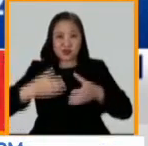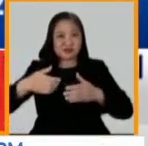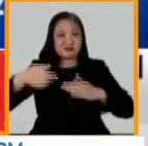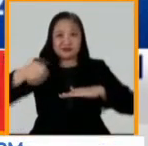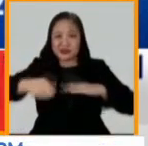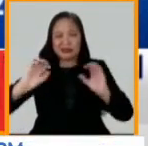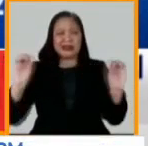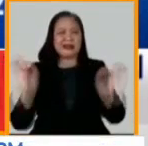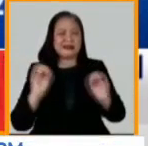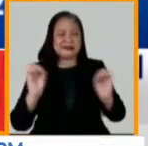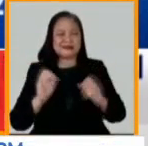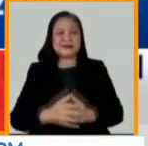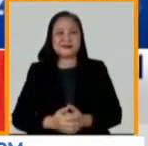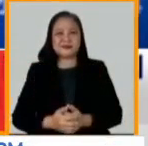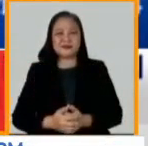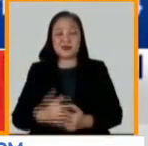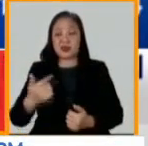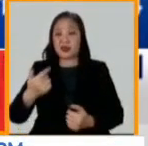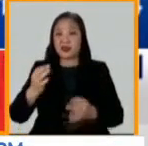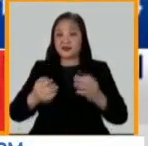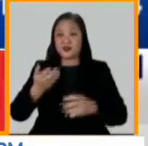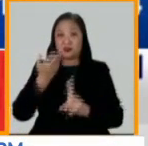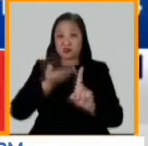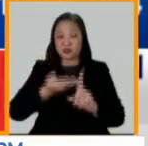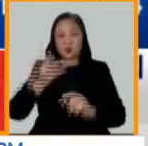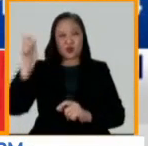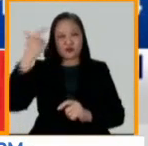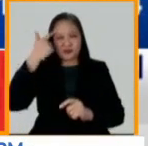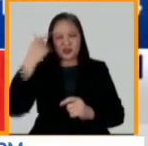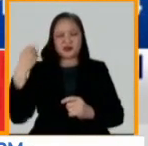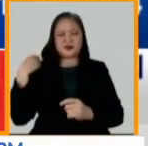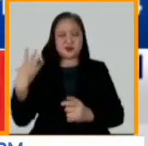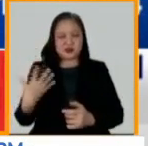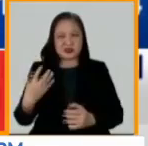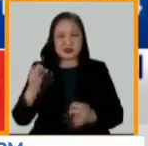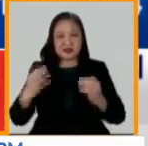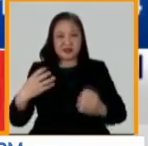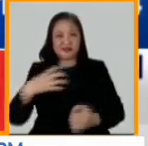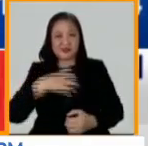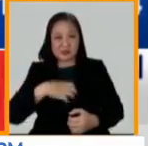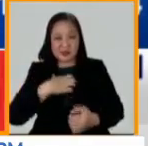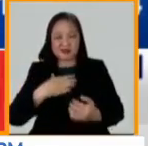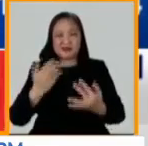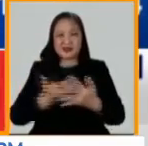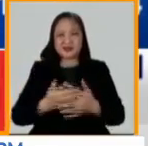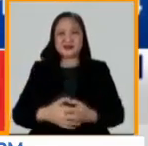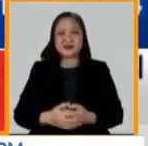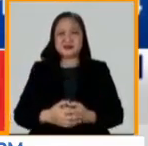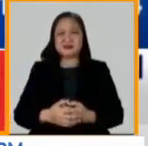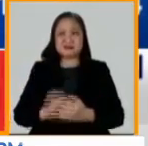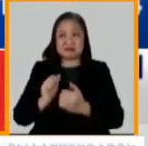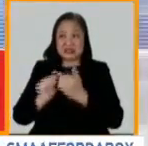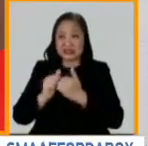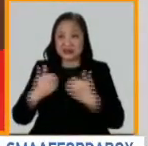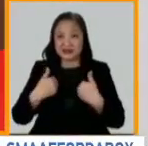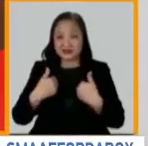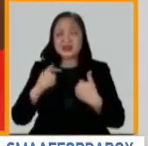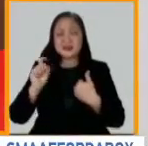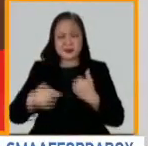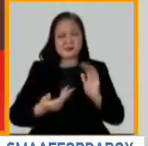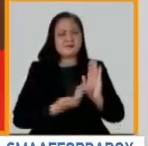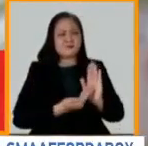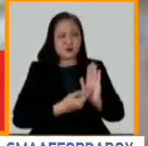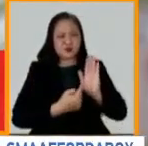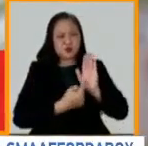public official at naireklamo ka, walang ibig sabihin yon. Kailangan mapatunayan guilty ka.